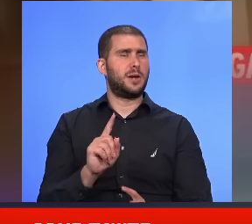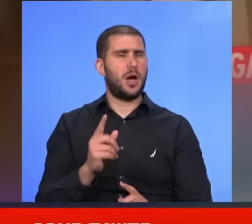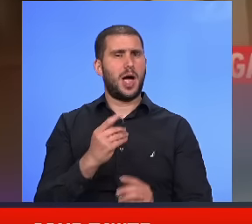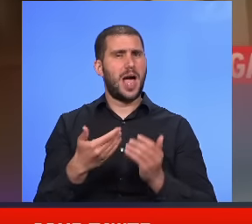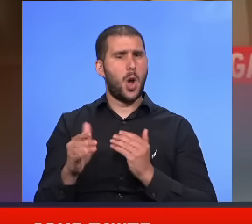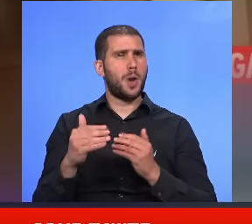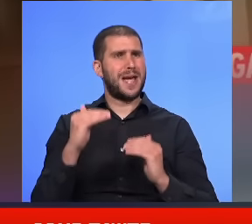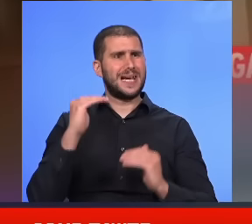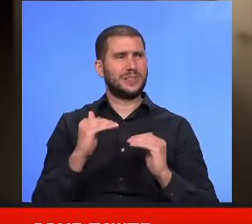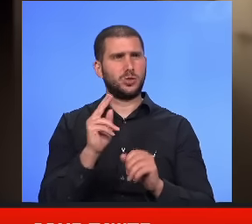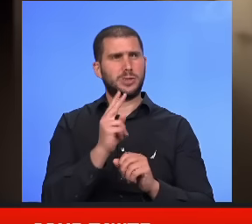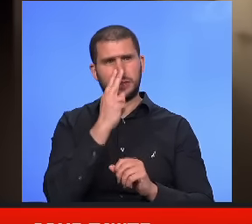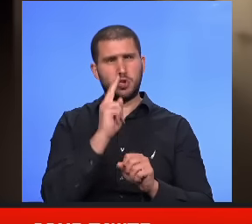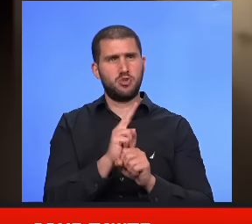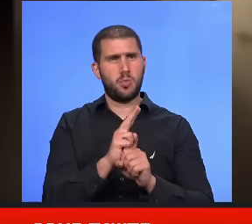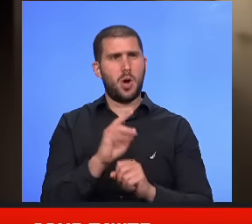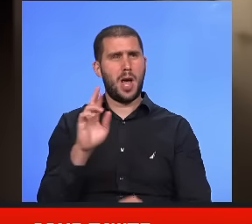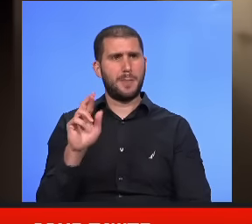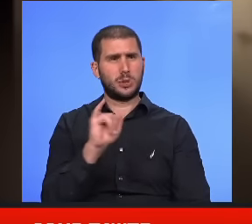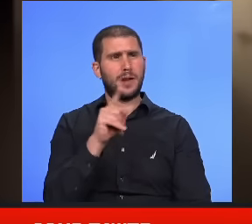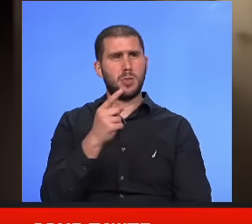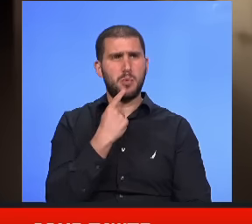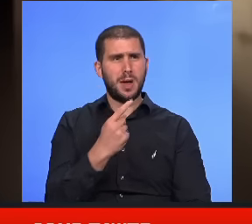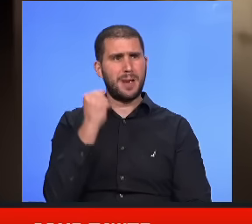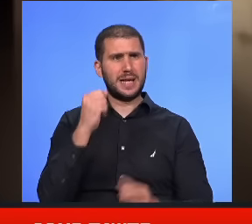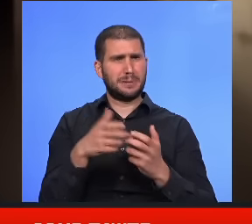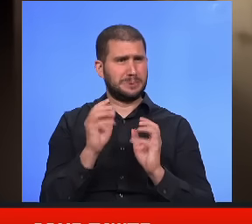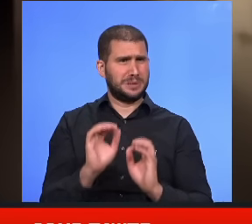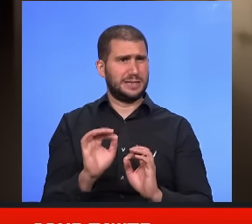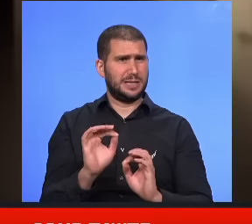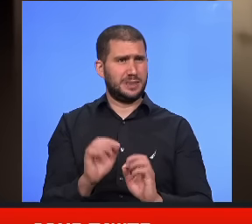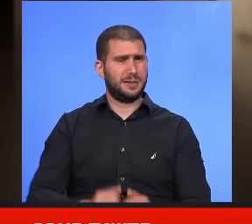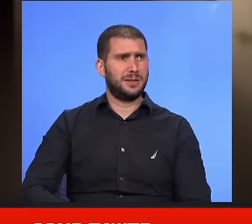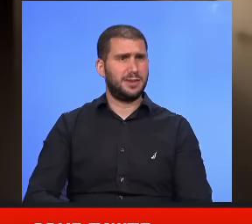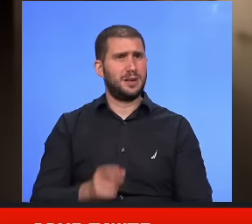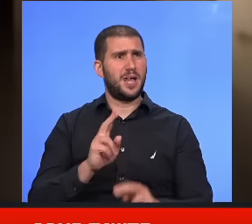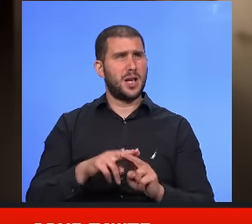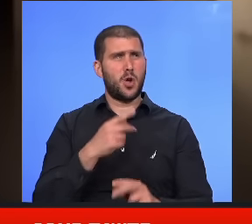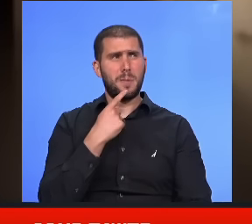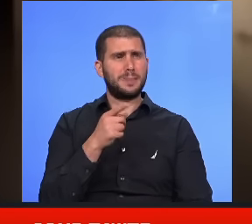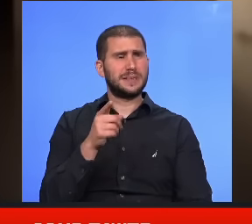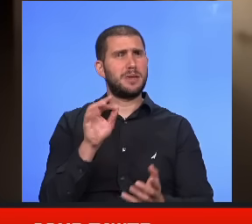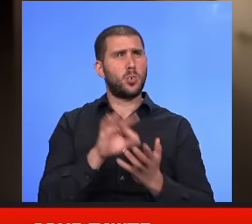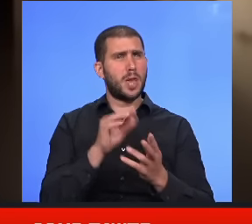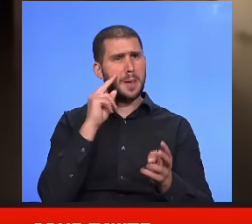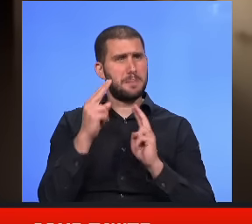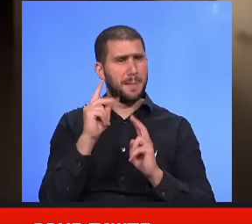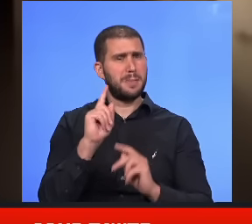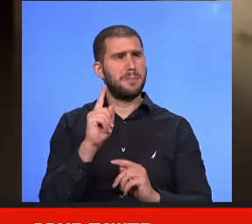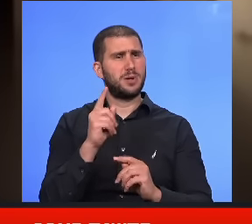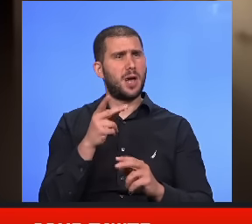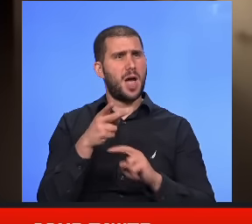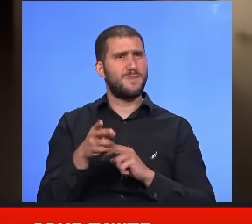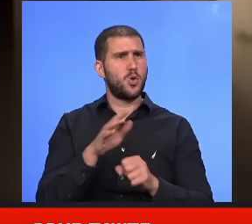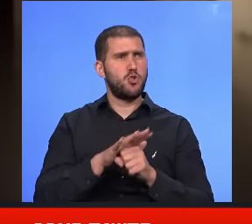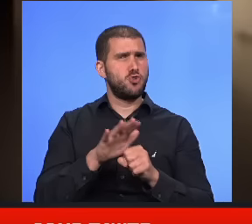ניסה לשמור רמי יוסף. Then you're saying that genocide is okay as long as we're doing it. And that is what we're saying. And if you're saying that from a perspective of someone who literally